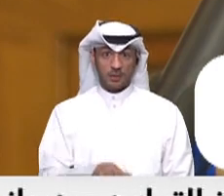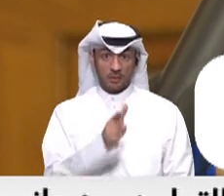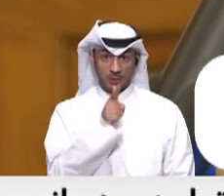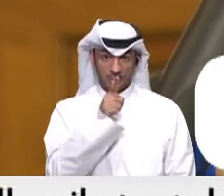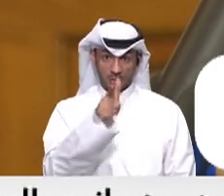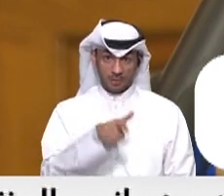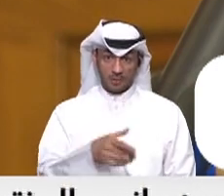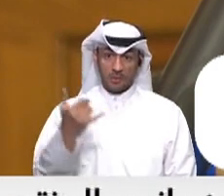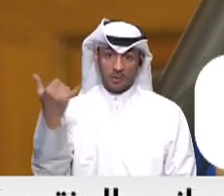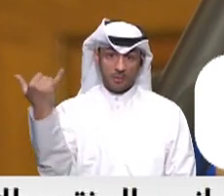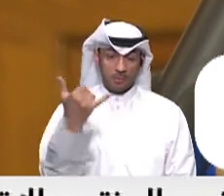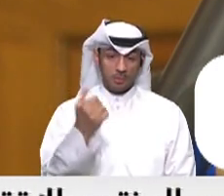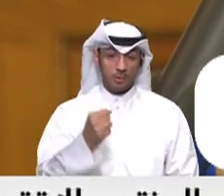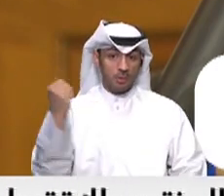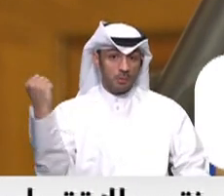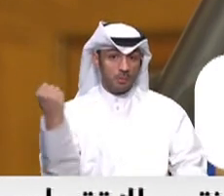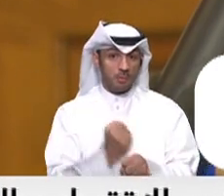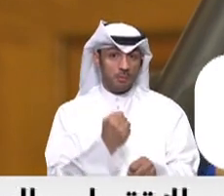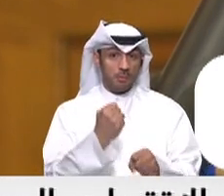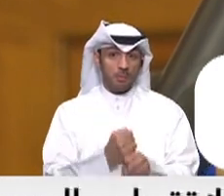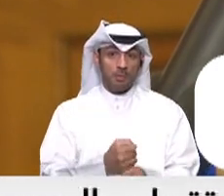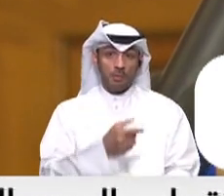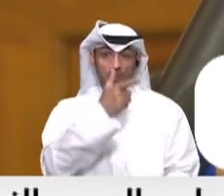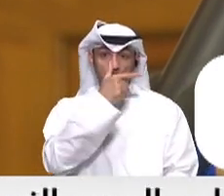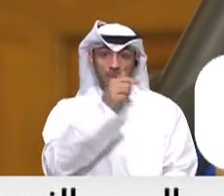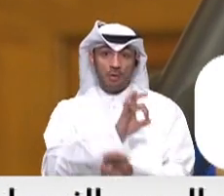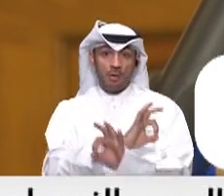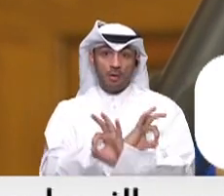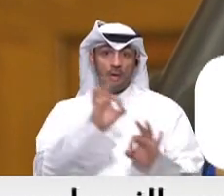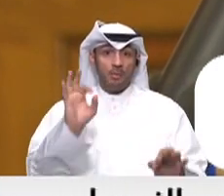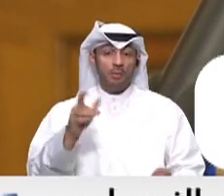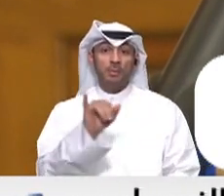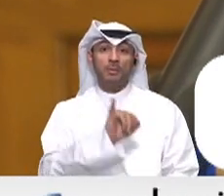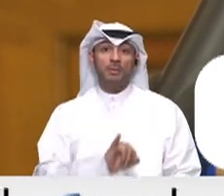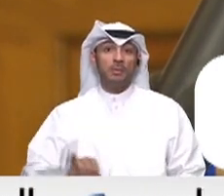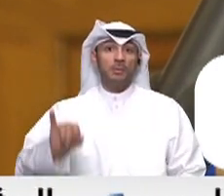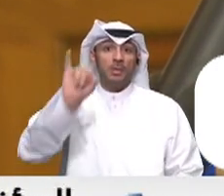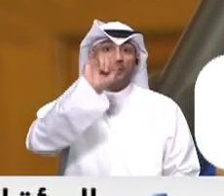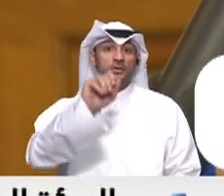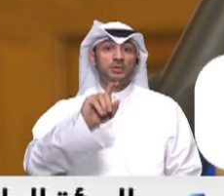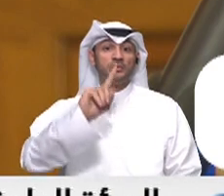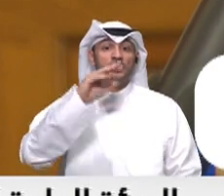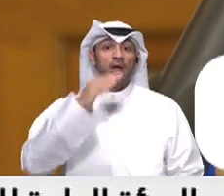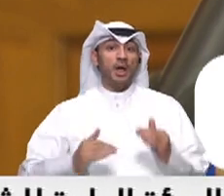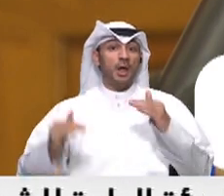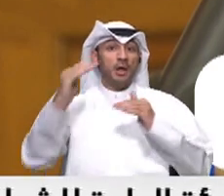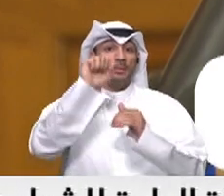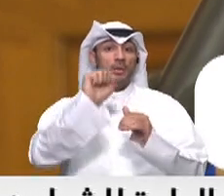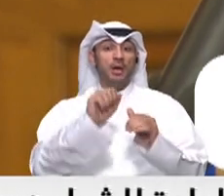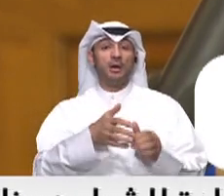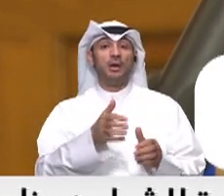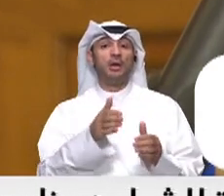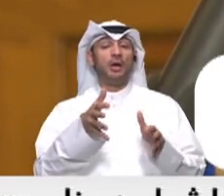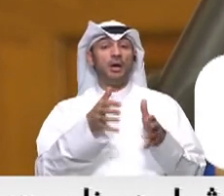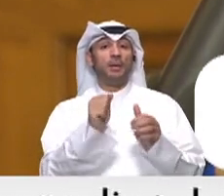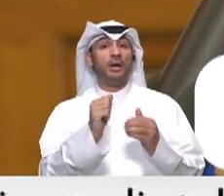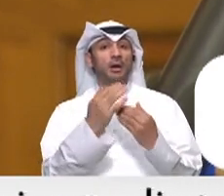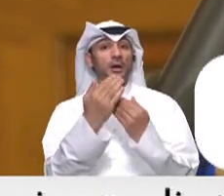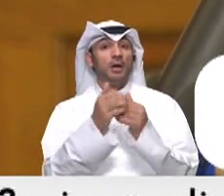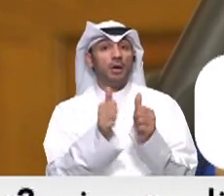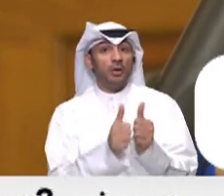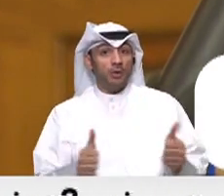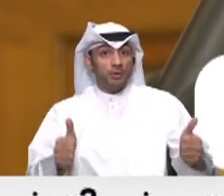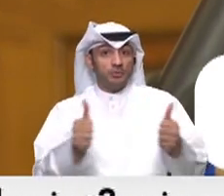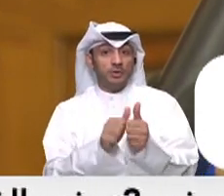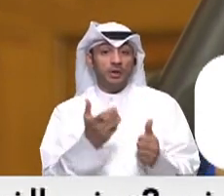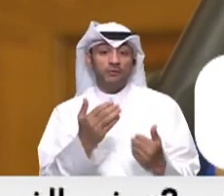الإشادة بالدور البارز الذي يطلع به المجلس الأعلى لشؤون الأسرة في رعاية الطفولة